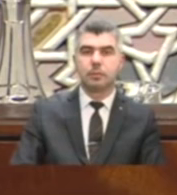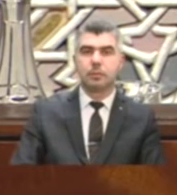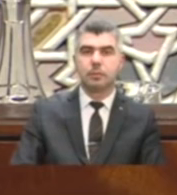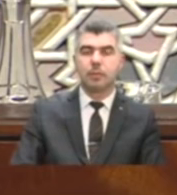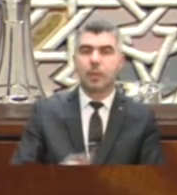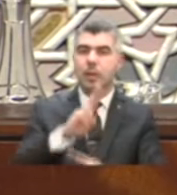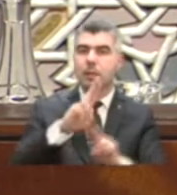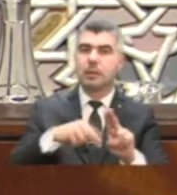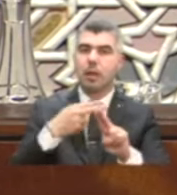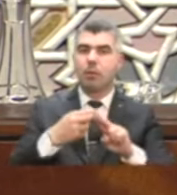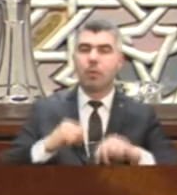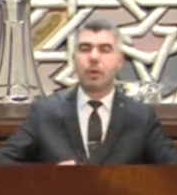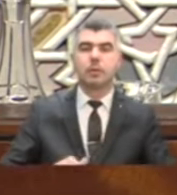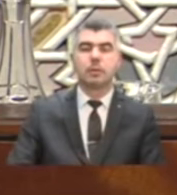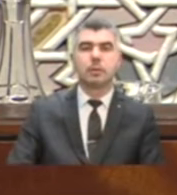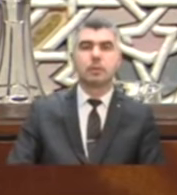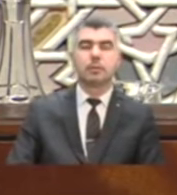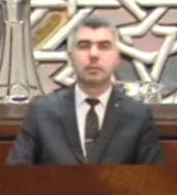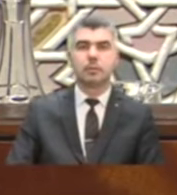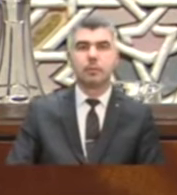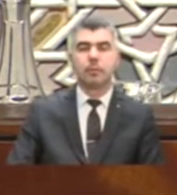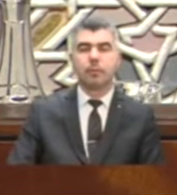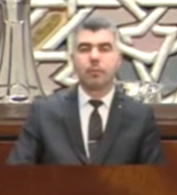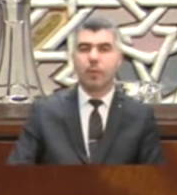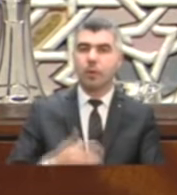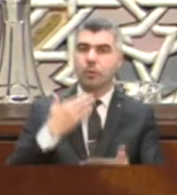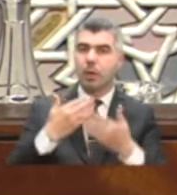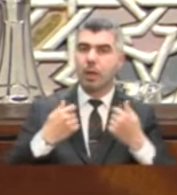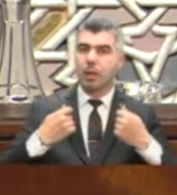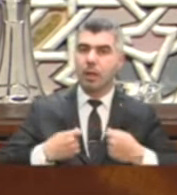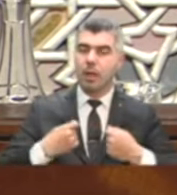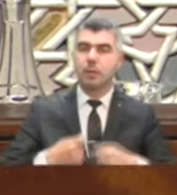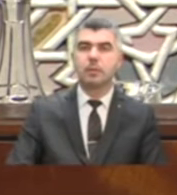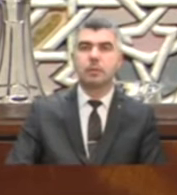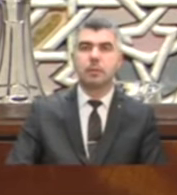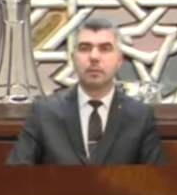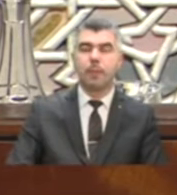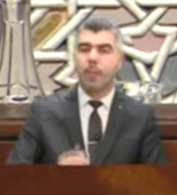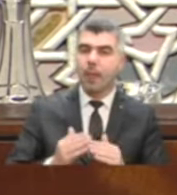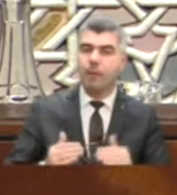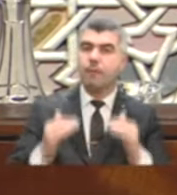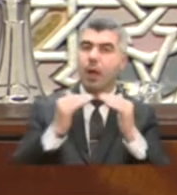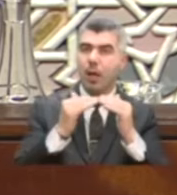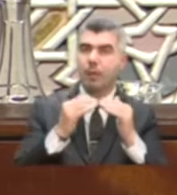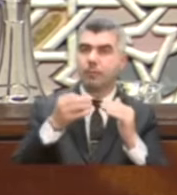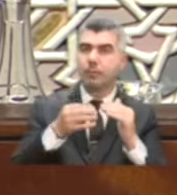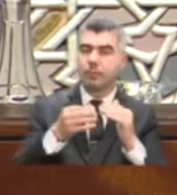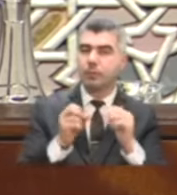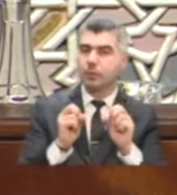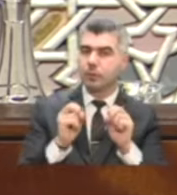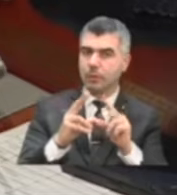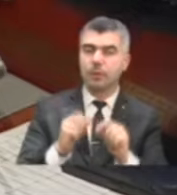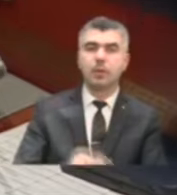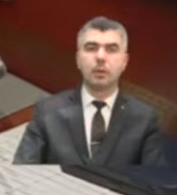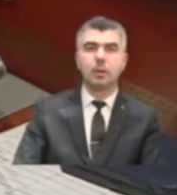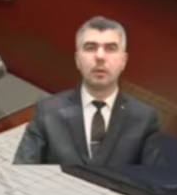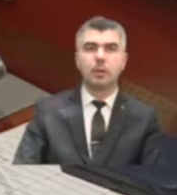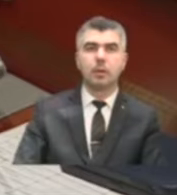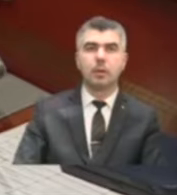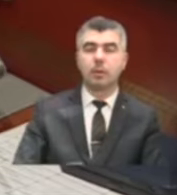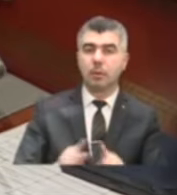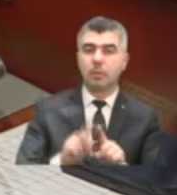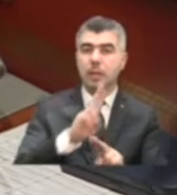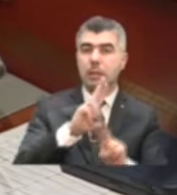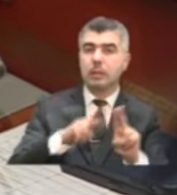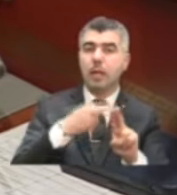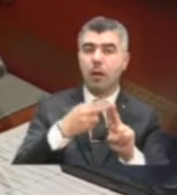رد سيد الوزير. شكرا سيد الرئيس. انا اتفق بالطبع مع السيده النائبه ومع سيد النائب. اذكر فقط بان الجواب هو